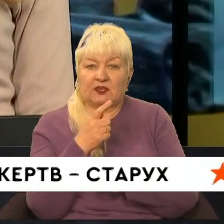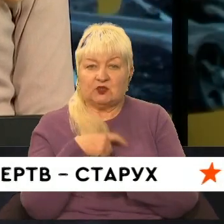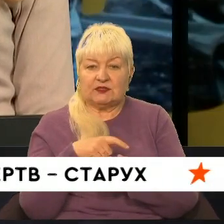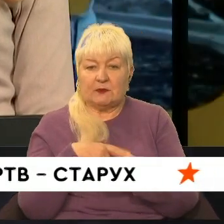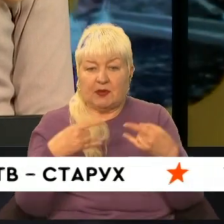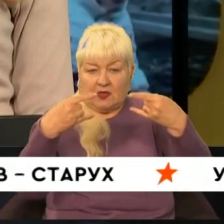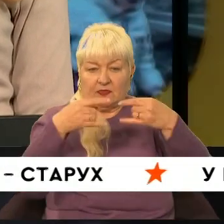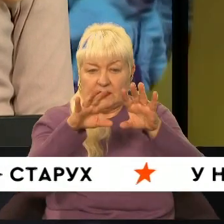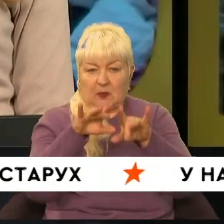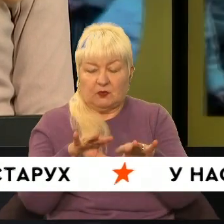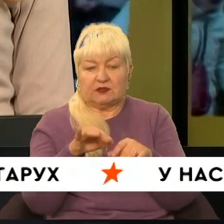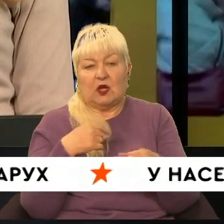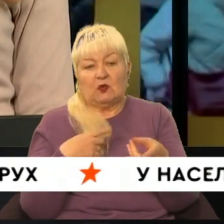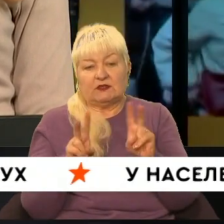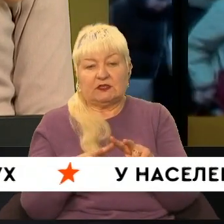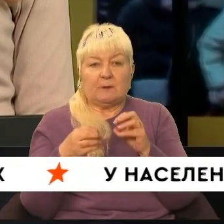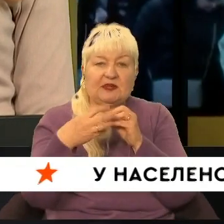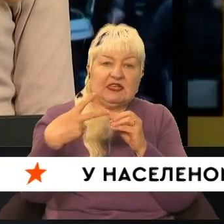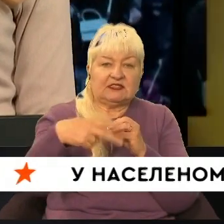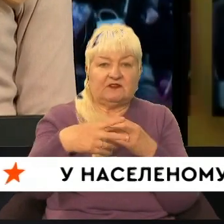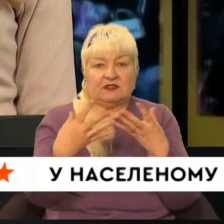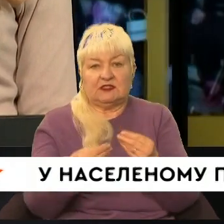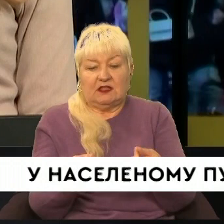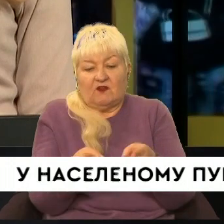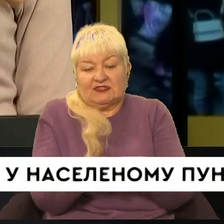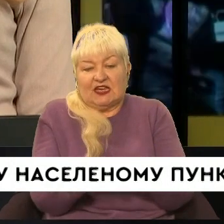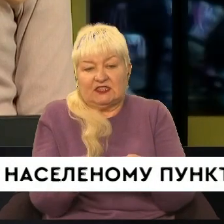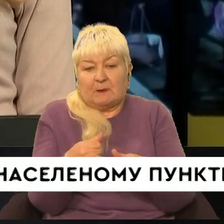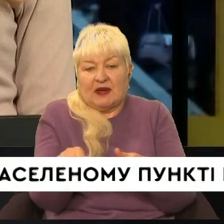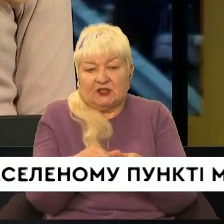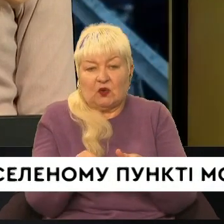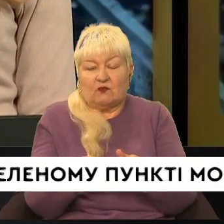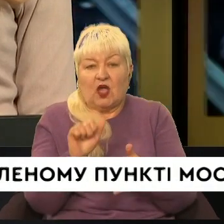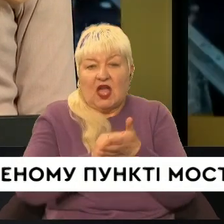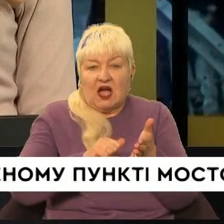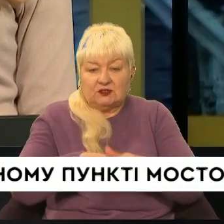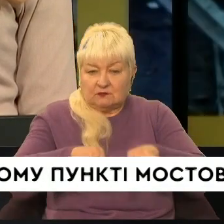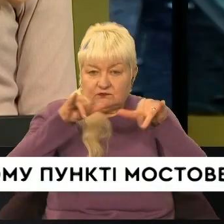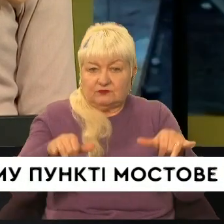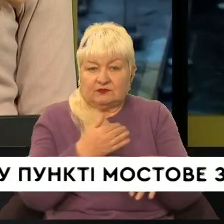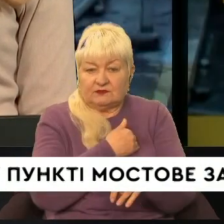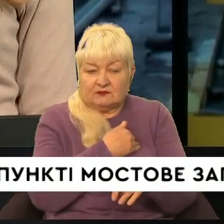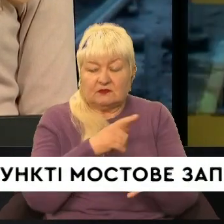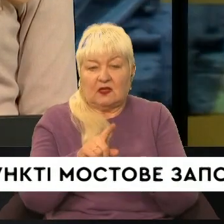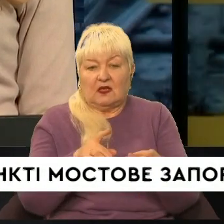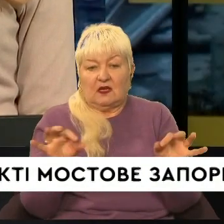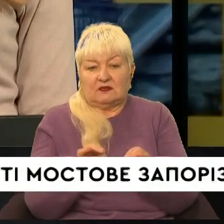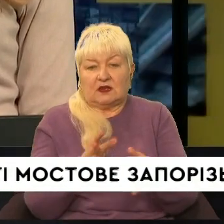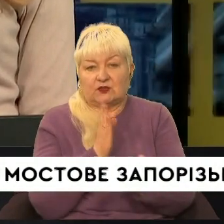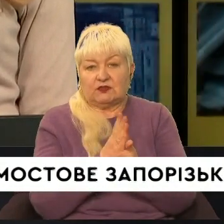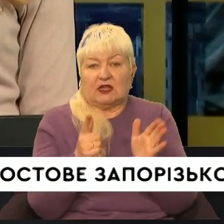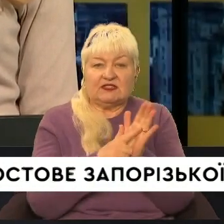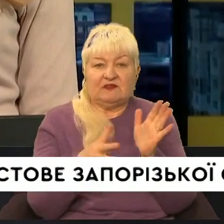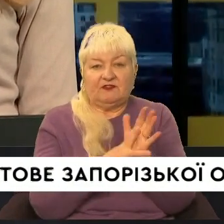да, що в нас залишилось на 15-20 днів залишків пального. А через збільшення попиту ця цифра, вона одразу стала 7-8 днів. А,